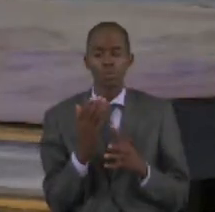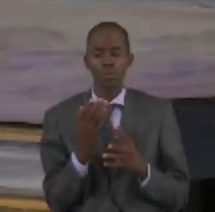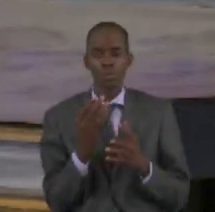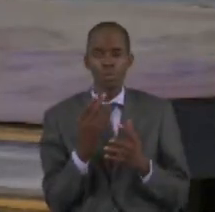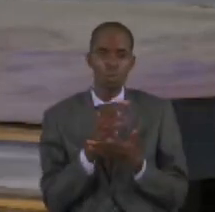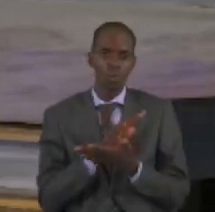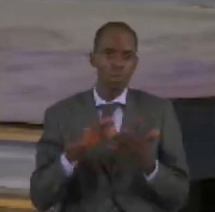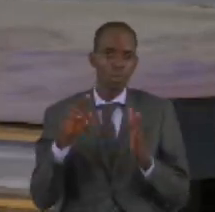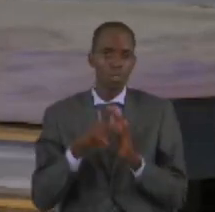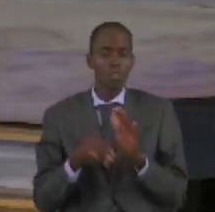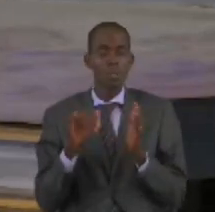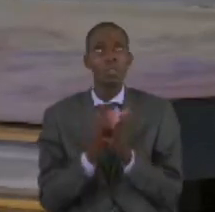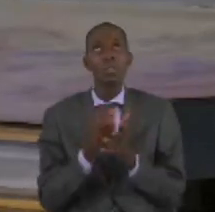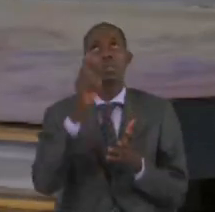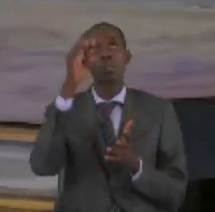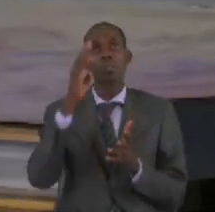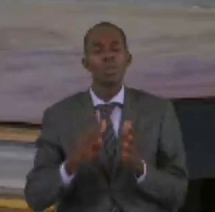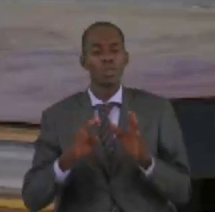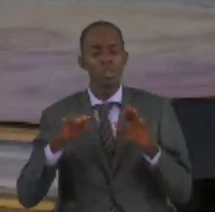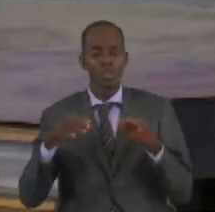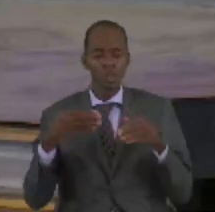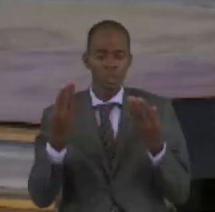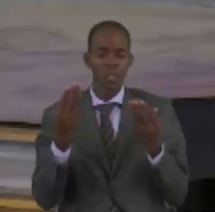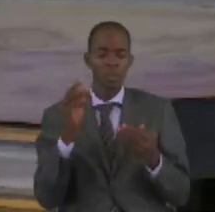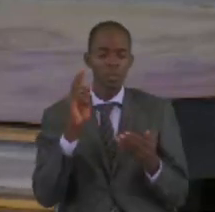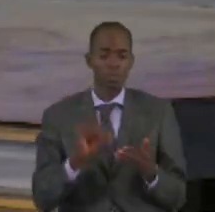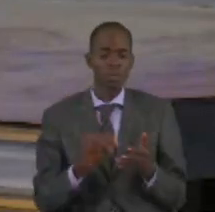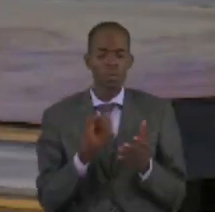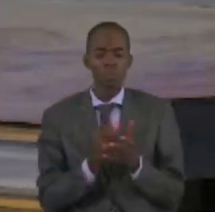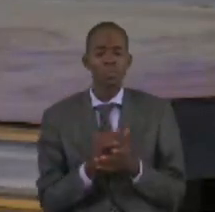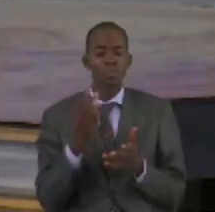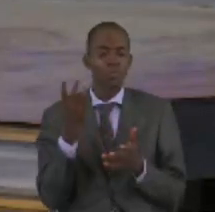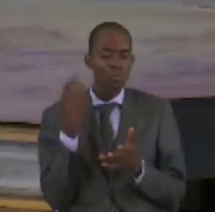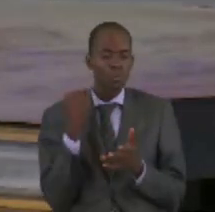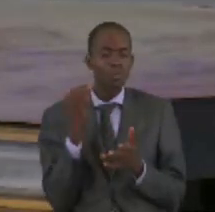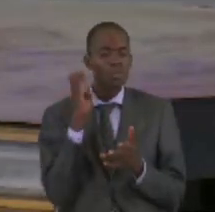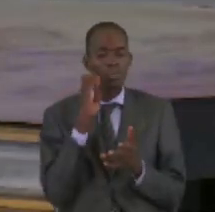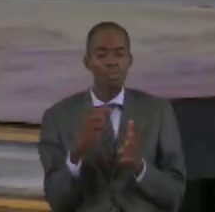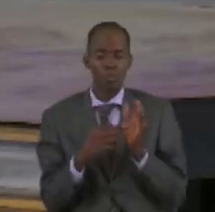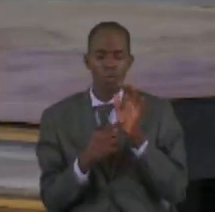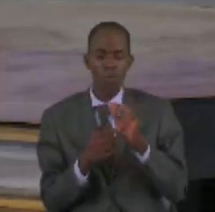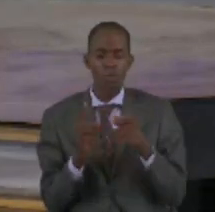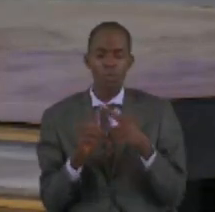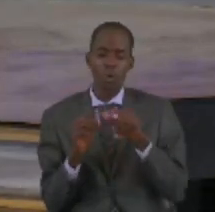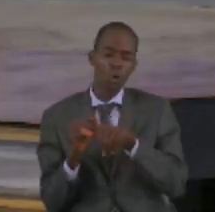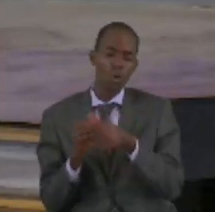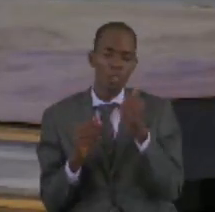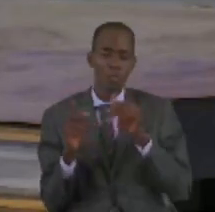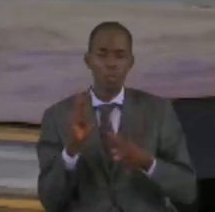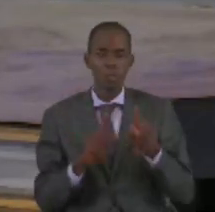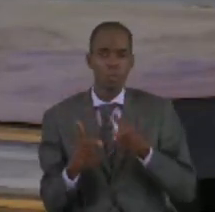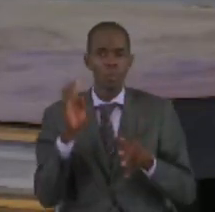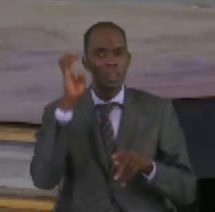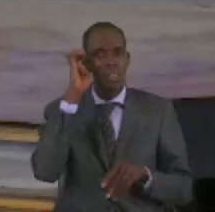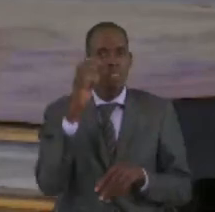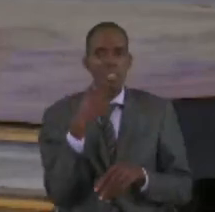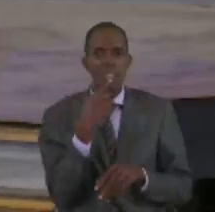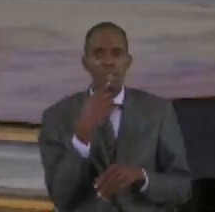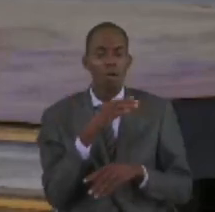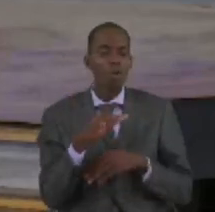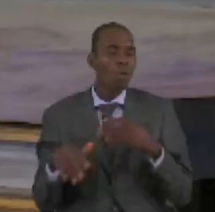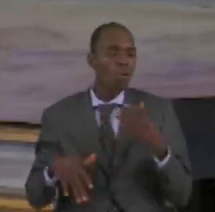piété que Dieu lui a donnée. Maintenant, il a dû la révéler aux autres. Il